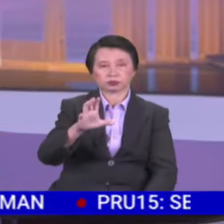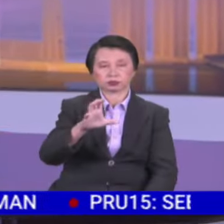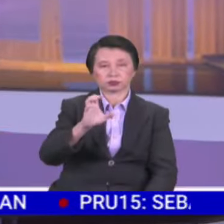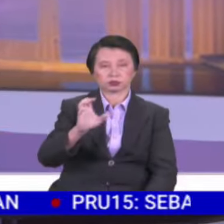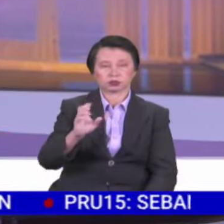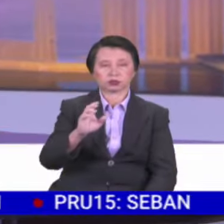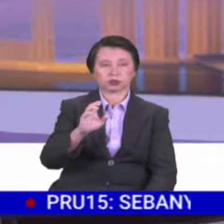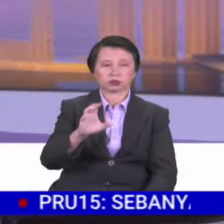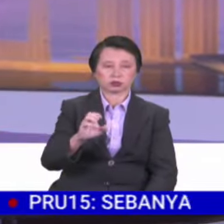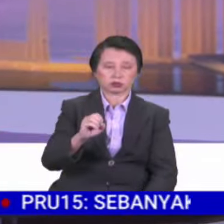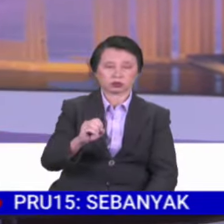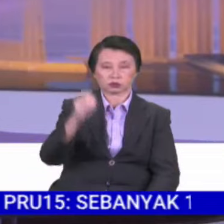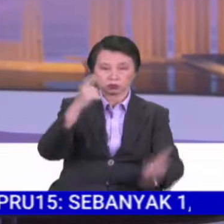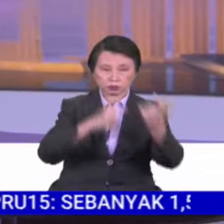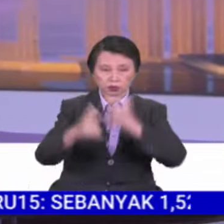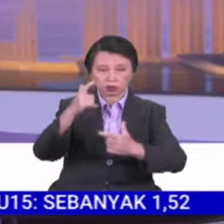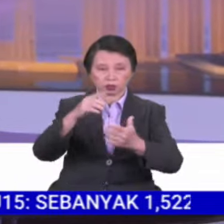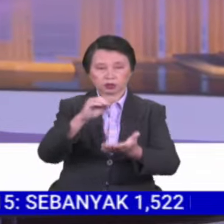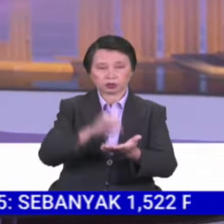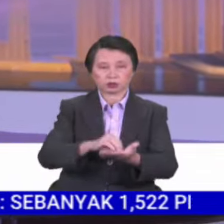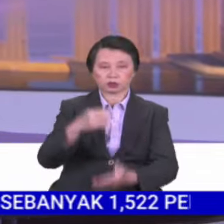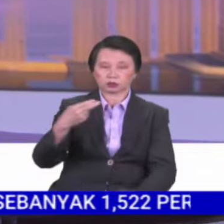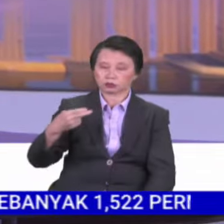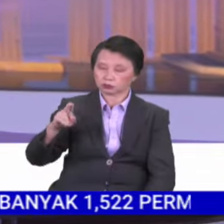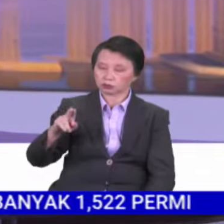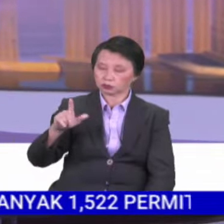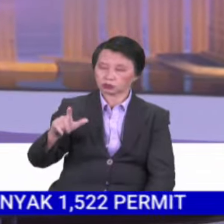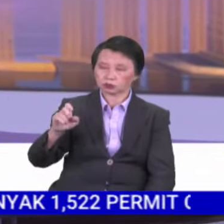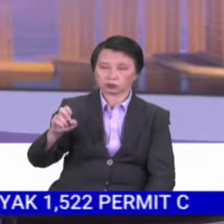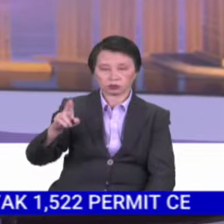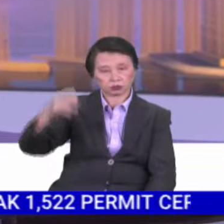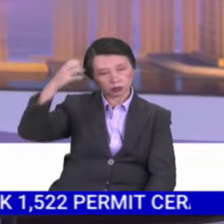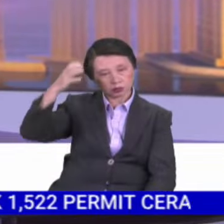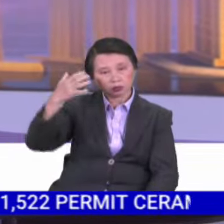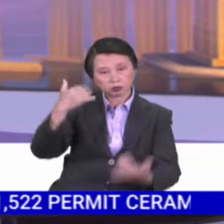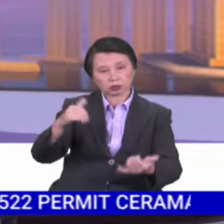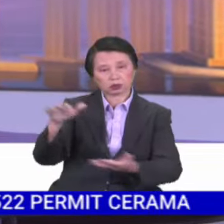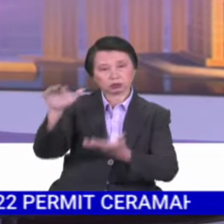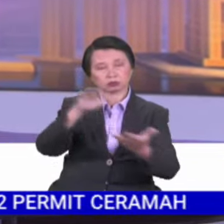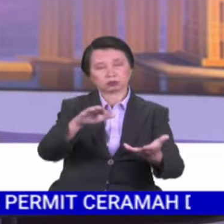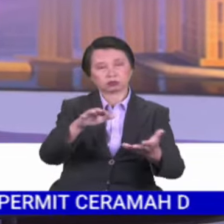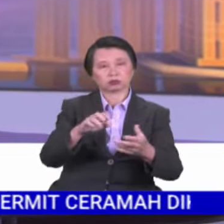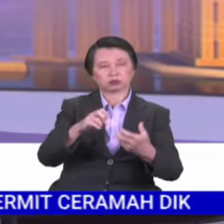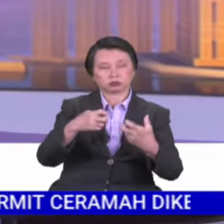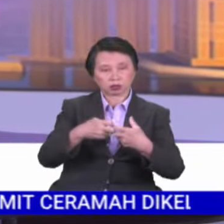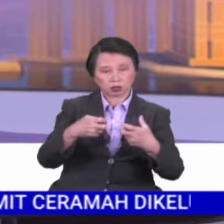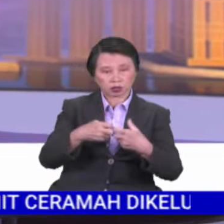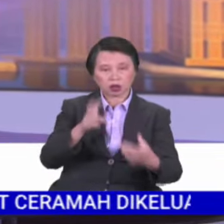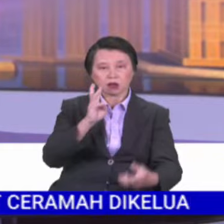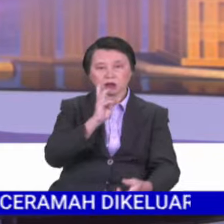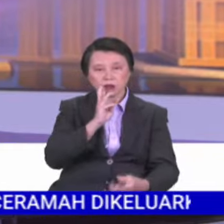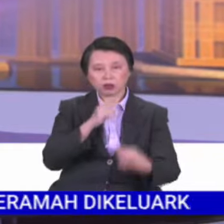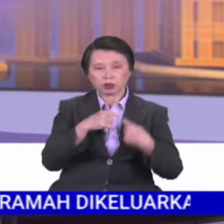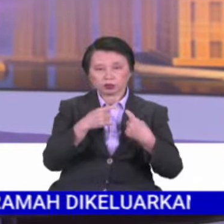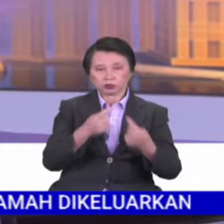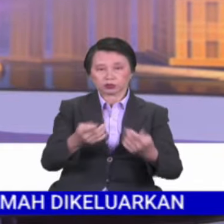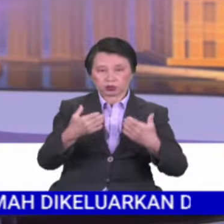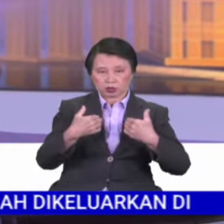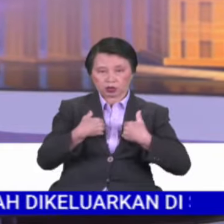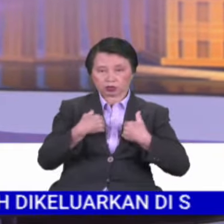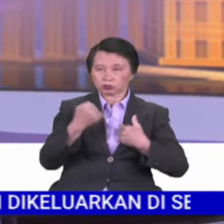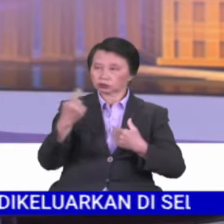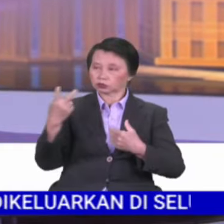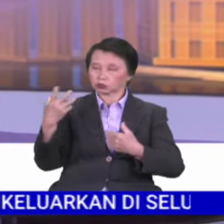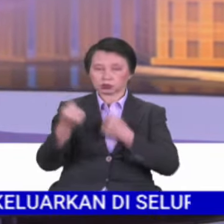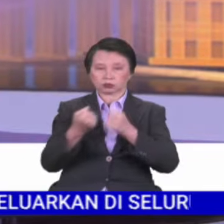di Hulu Selangor. Kawasan Tasik Widuri juga didakwa menghadapi masalah bekalan elektrik dan air sejak beroperasi beberapa